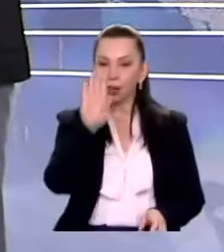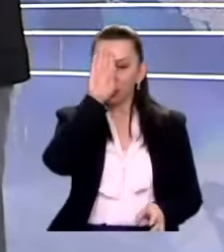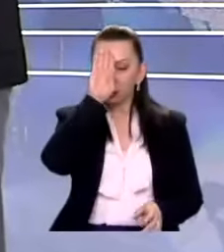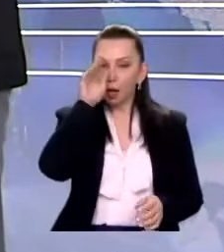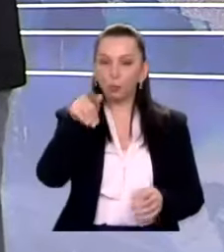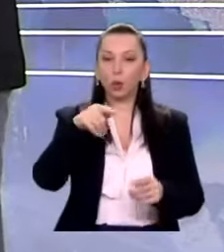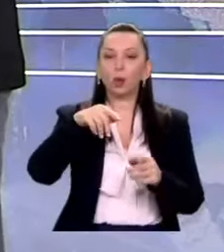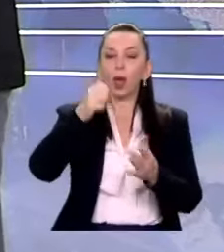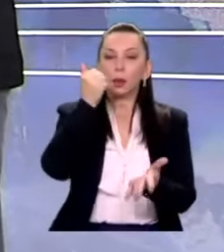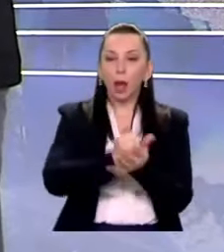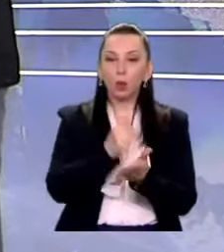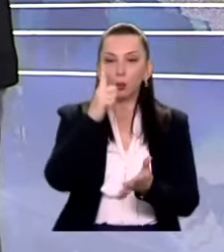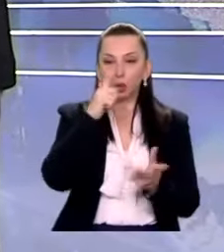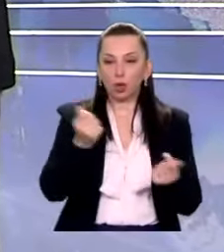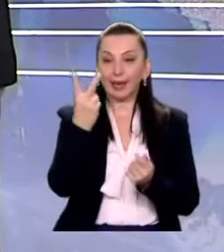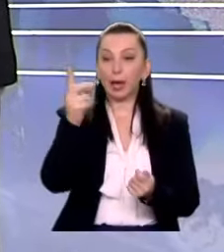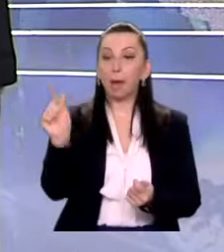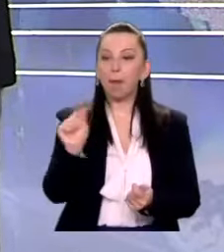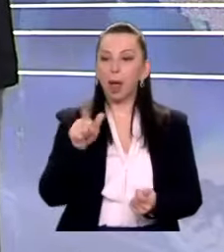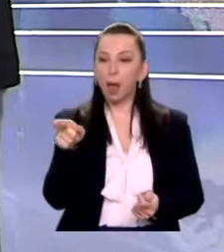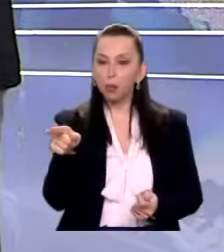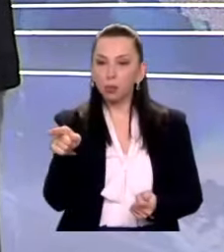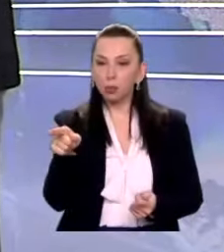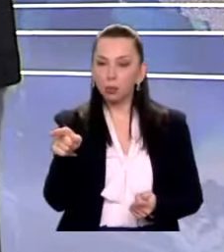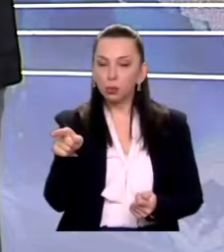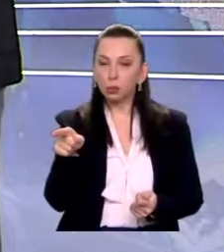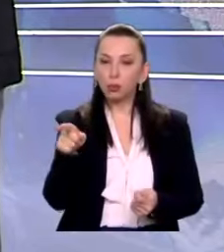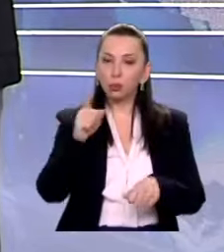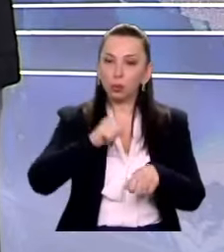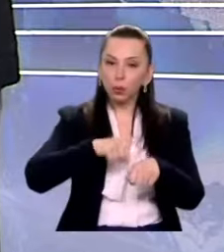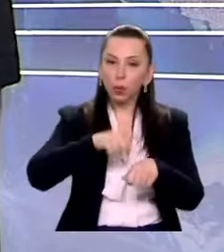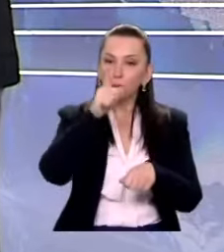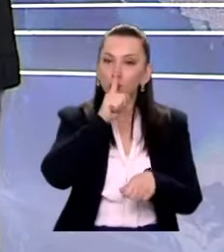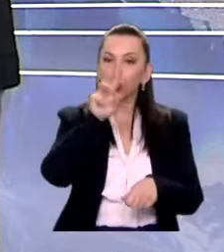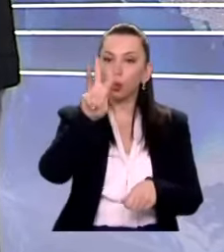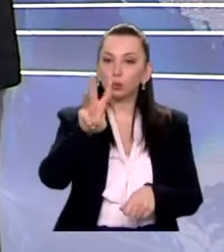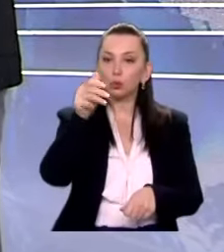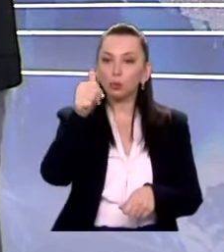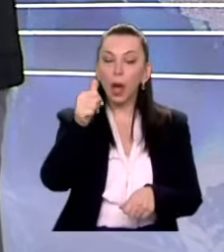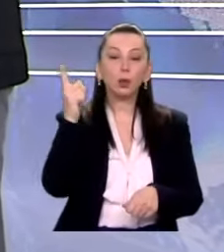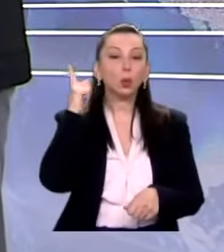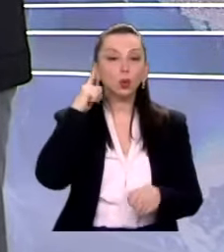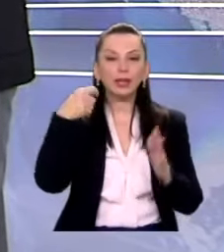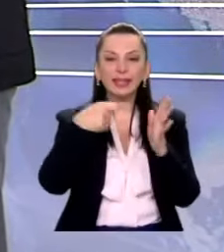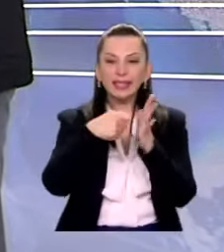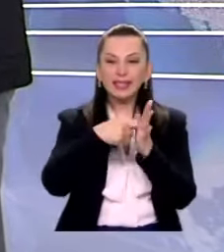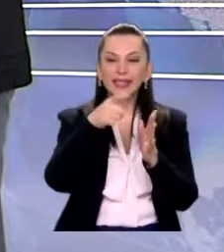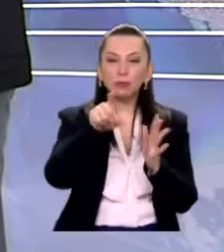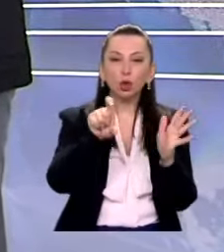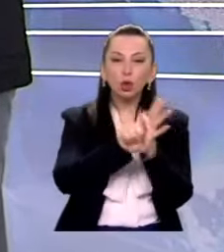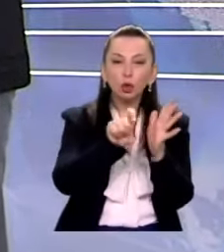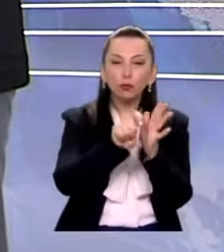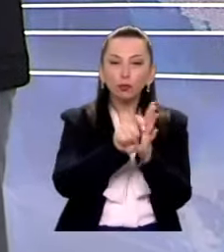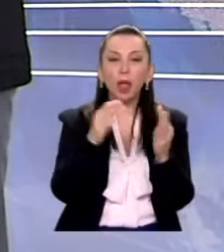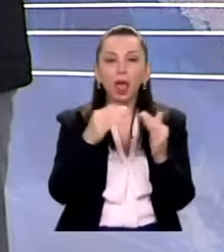İstanbul Tapu Müdürlüğü'nde çalışan iki memur bir köstebek gibi davranmış. 136 ünlü ismin nüfus ve taşınmaz bilgilerini